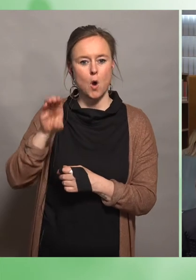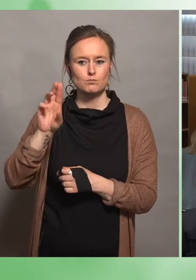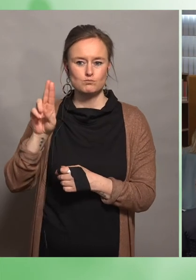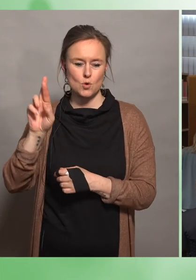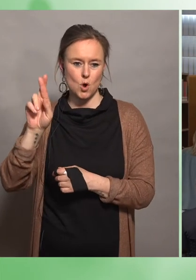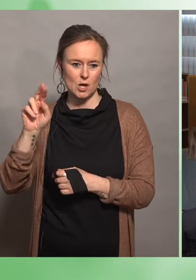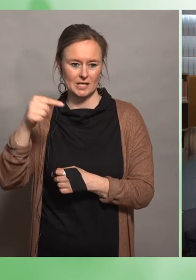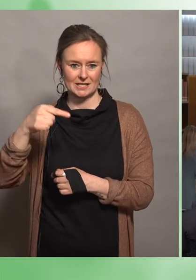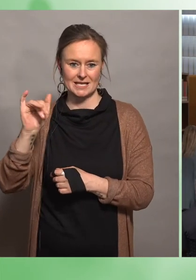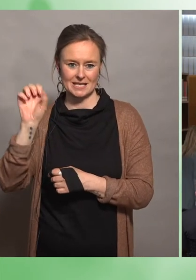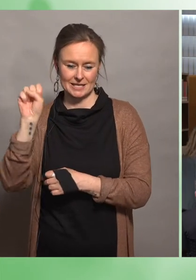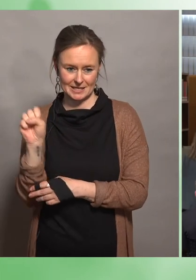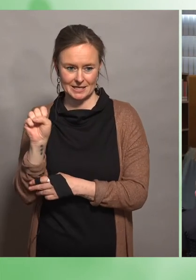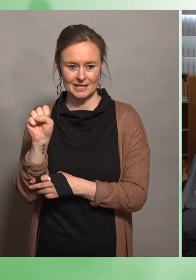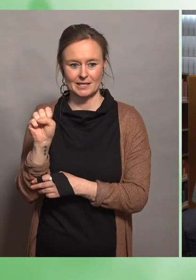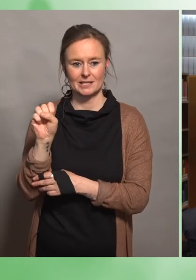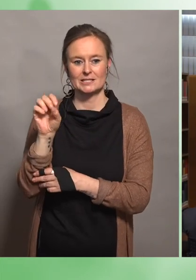Michaela Schafferhans. Bitte kommen Sie zu mir.